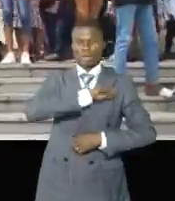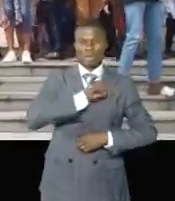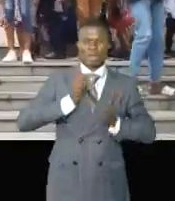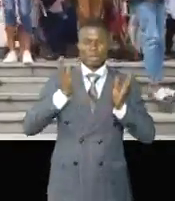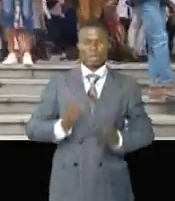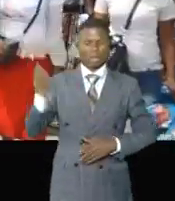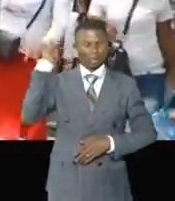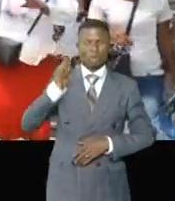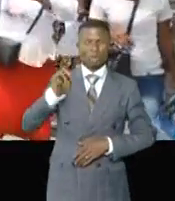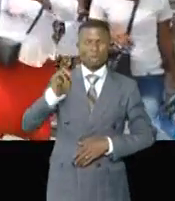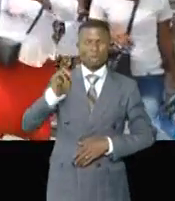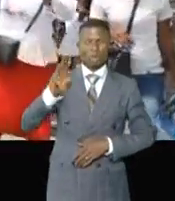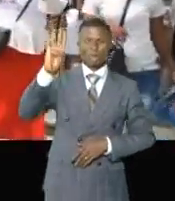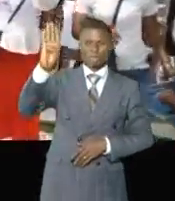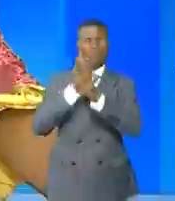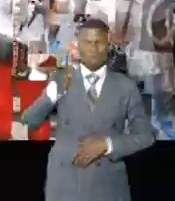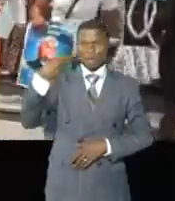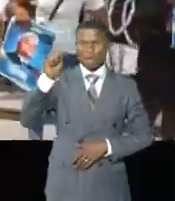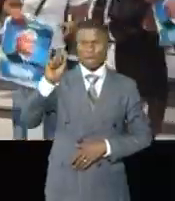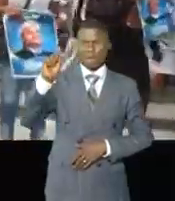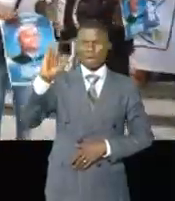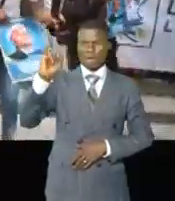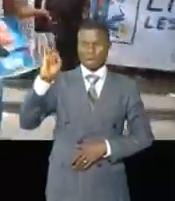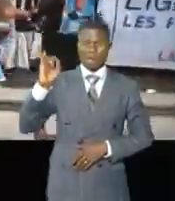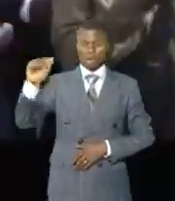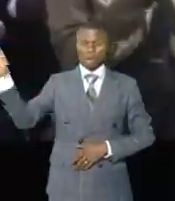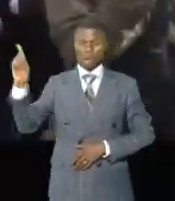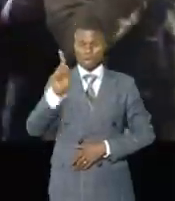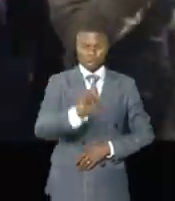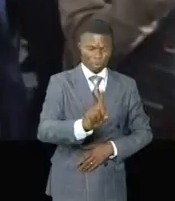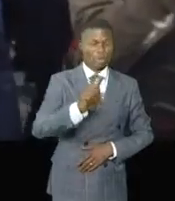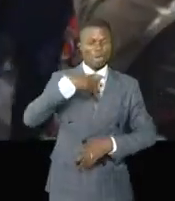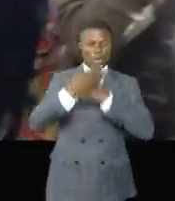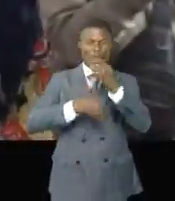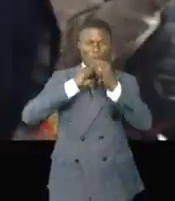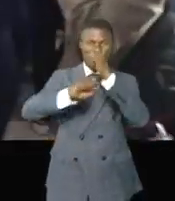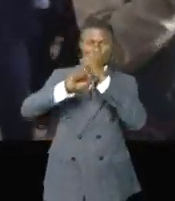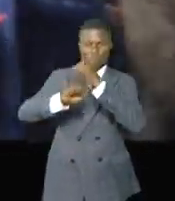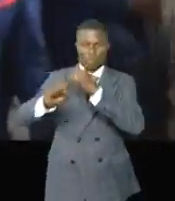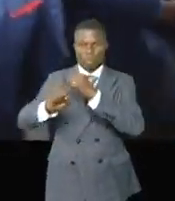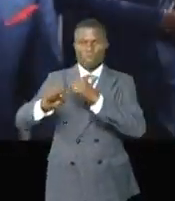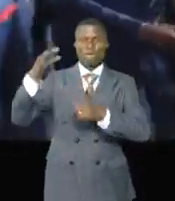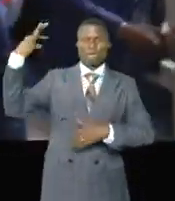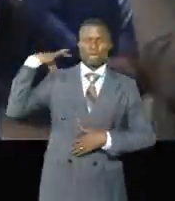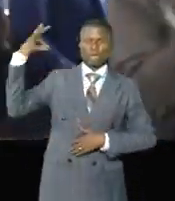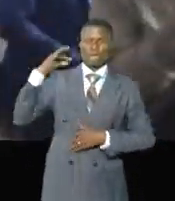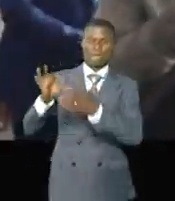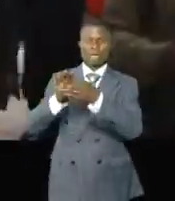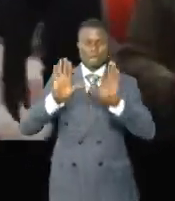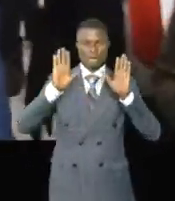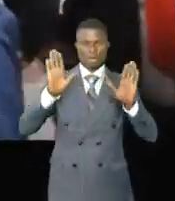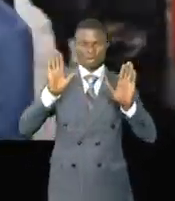professeur Modeste Baadzi Lukwebo, s'est rendu personnellement pour battre campagne en faveur des candidats de l'Union sacrée de la